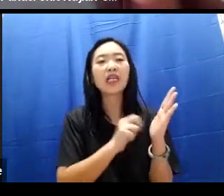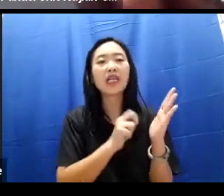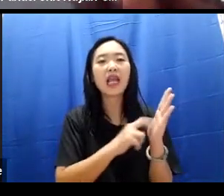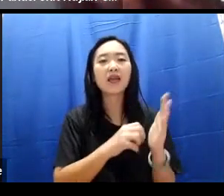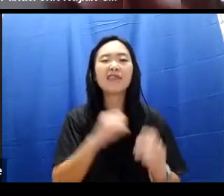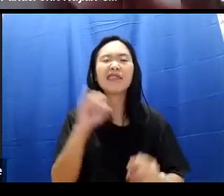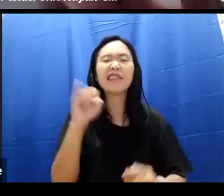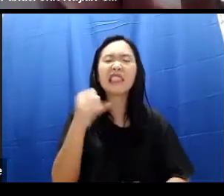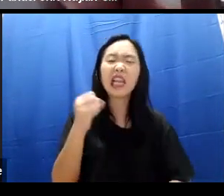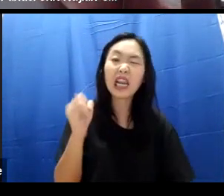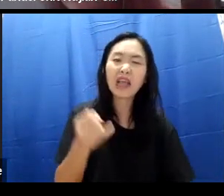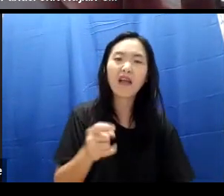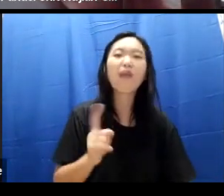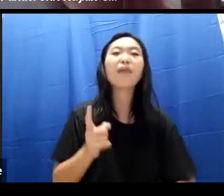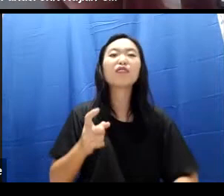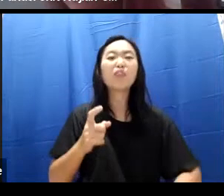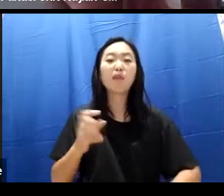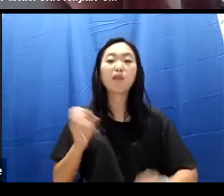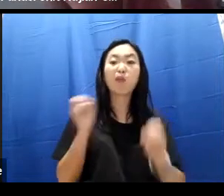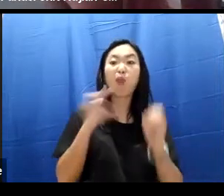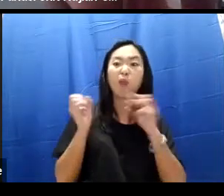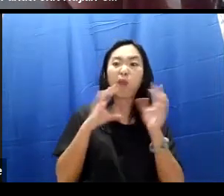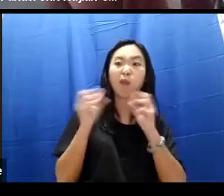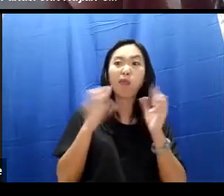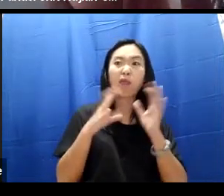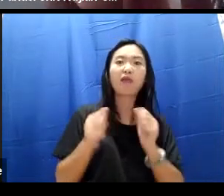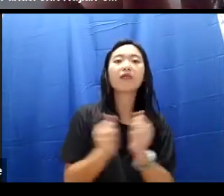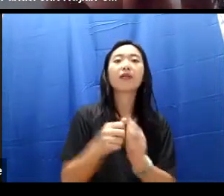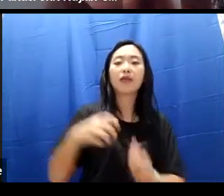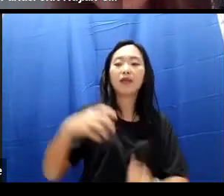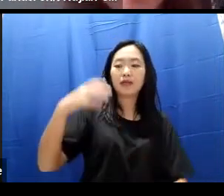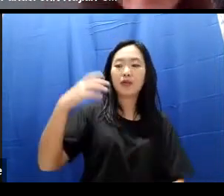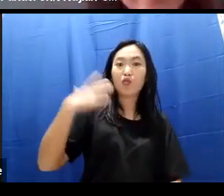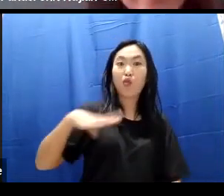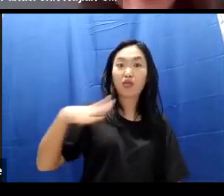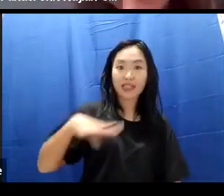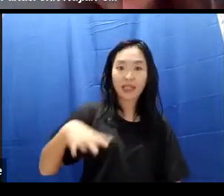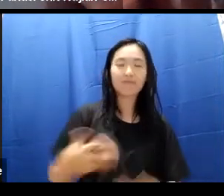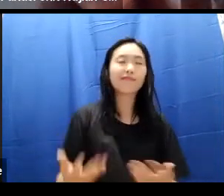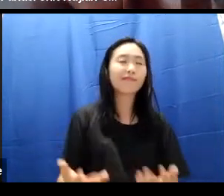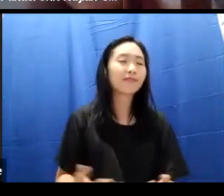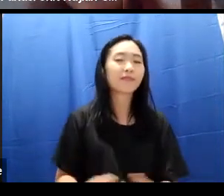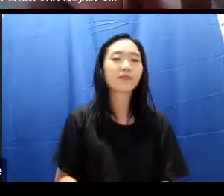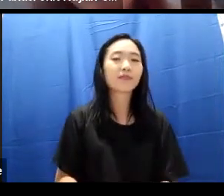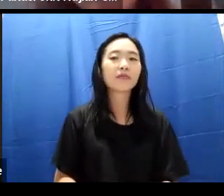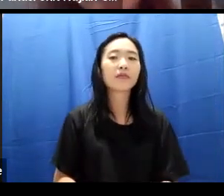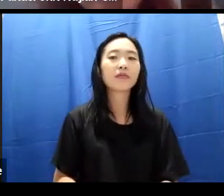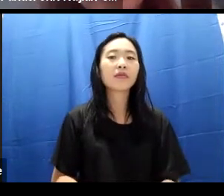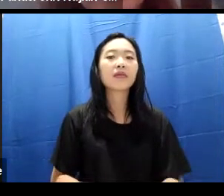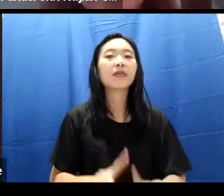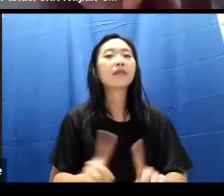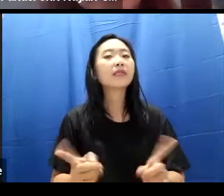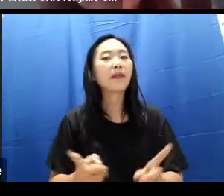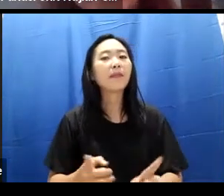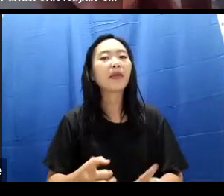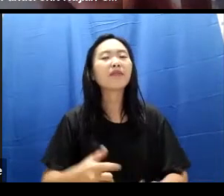gitu. Ya tapi enggak sih, enggak jelek-jelek amat. Cuma saya udah tahu bahwa ini adalah dunia yang sebenarnya tidak terlalu